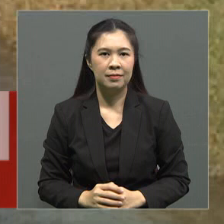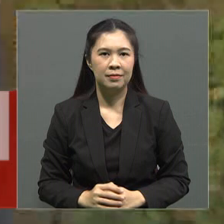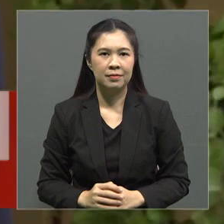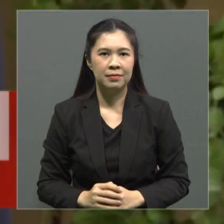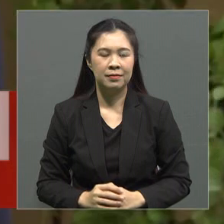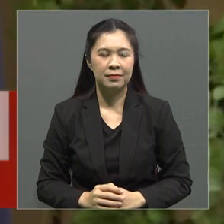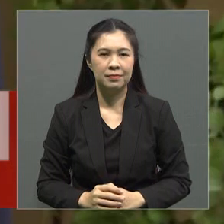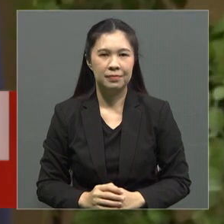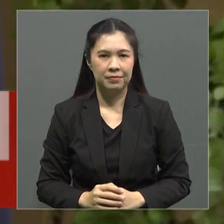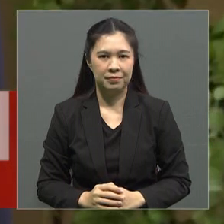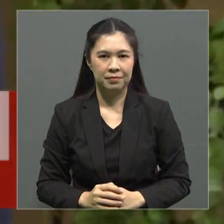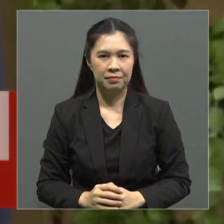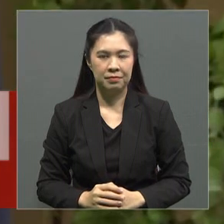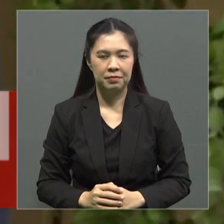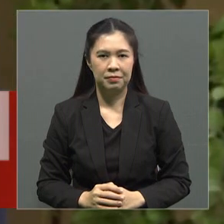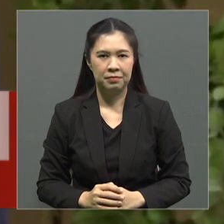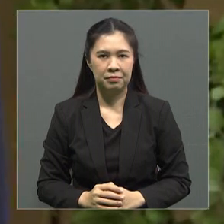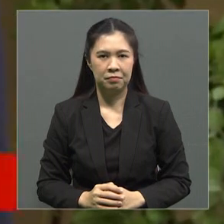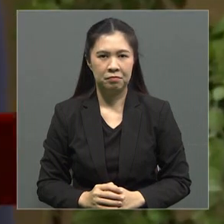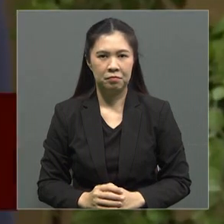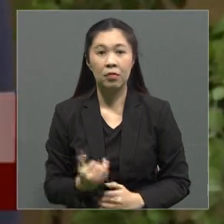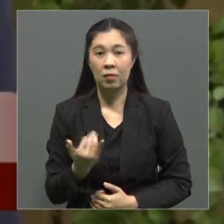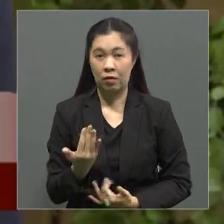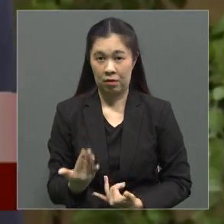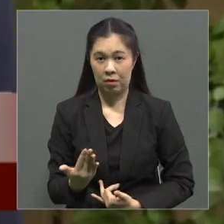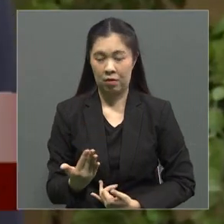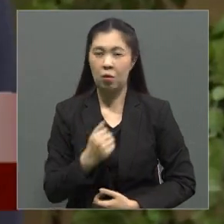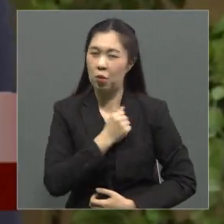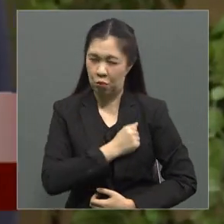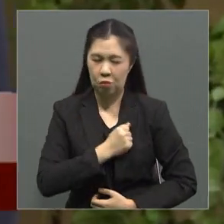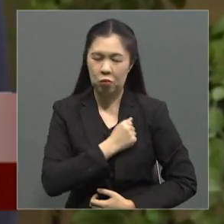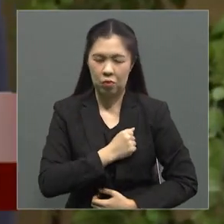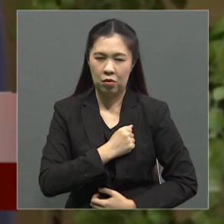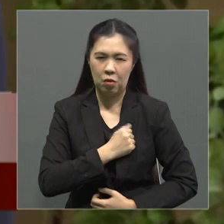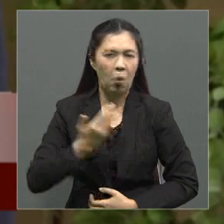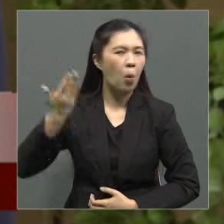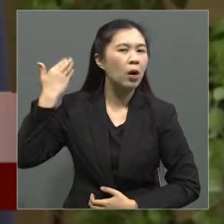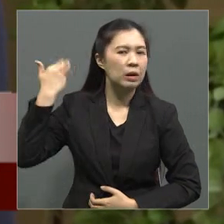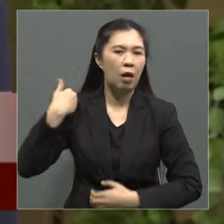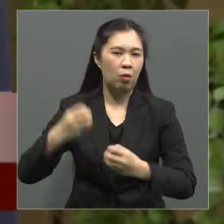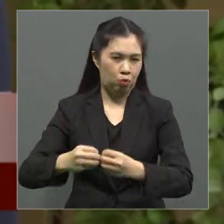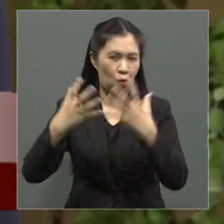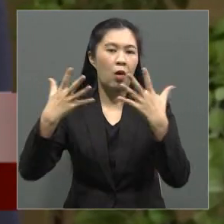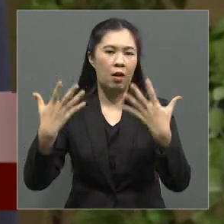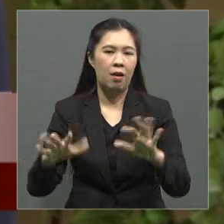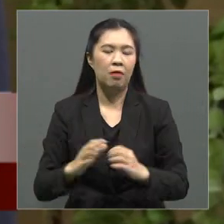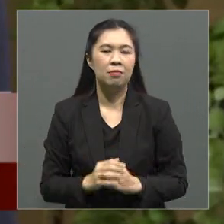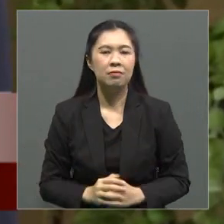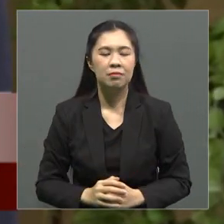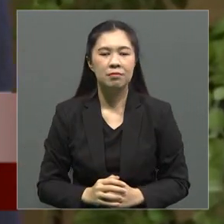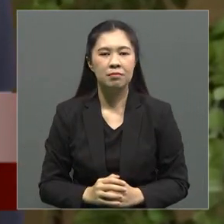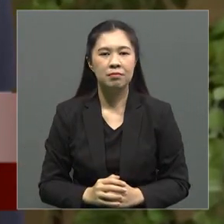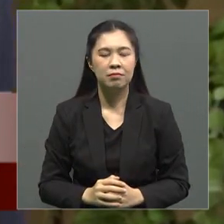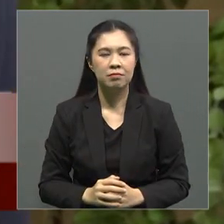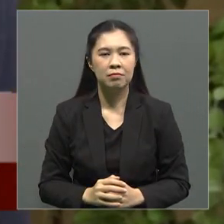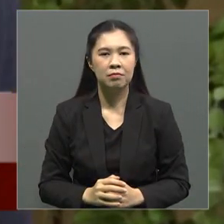ครับเรื่องนี้เป็นเรื่องที่น่าสลบใจเพราะจริงๆแล้วก็เกิดขึ้นมาหนึงแล้วนะครับก็ต้องไปตอนนี้ก็ต้องเอาเรื่อง